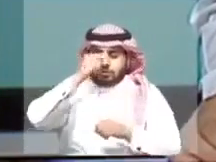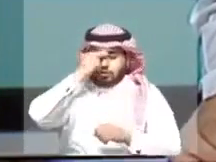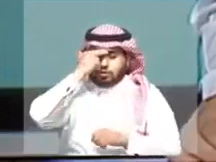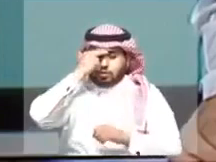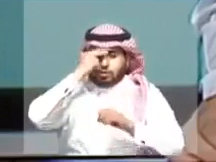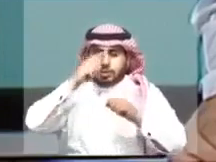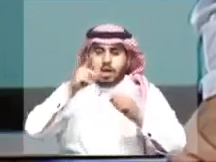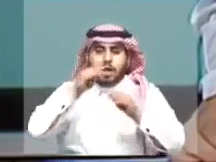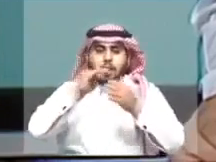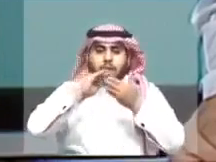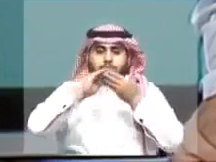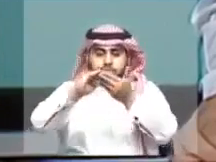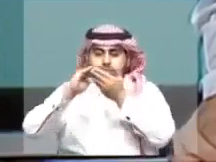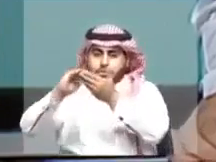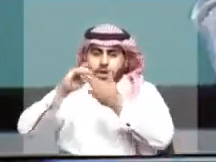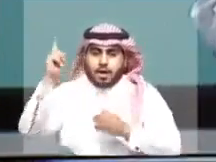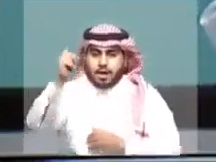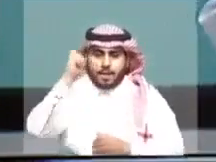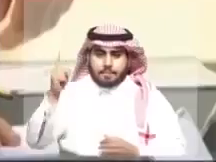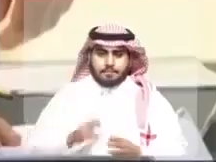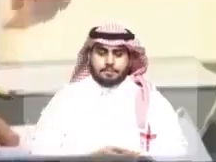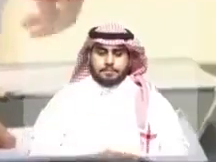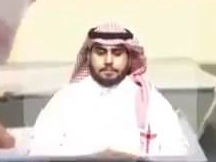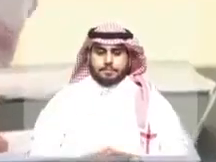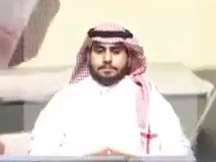المملكة للمحتاجين في مختلف العالم.